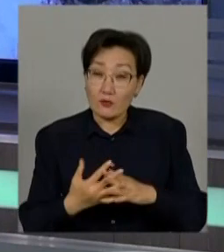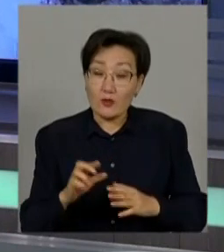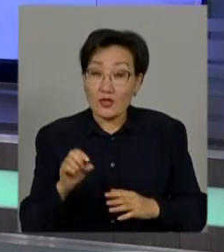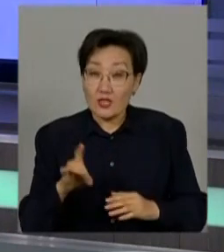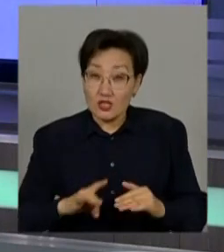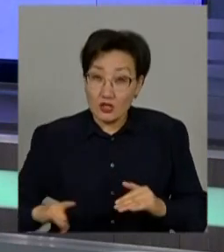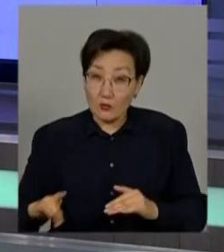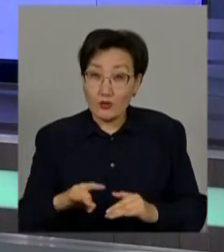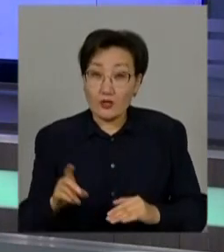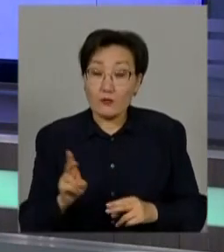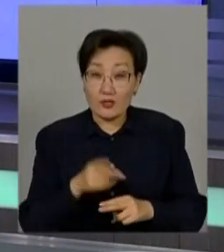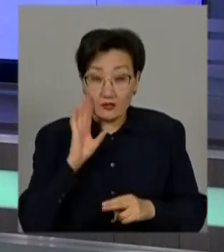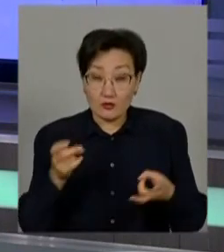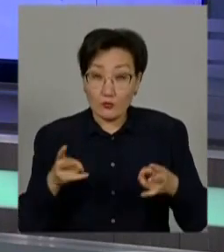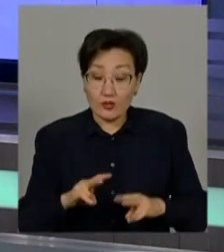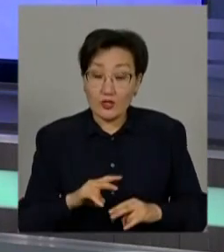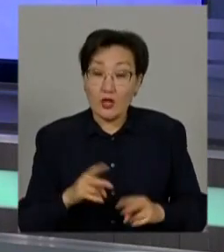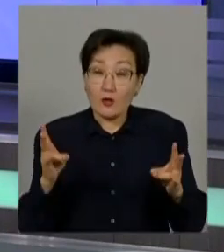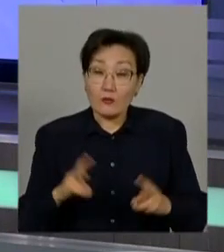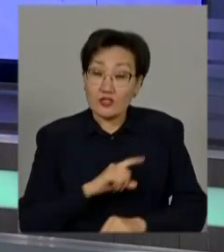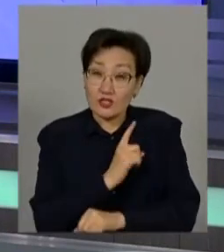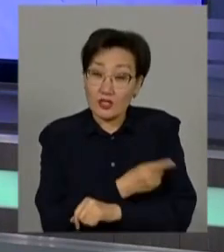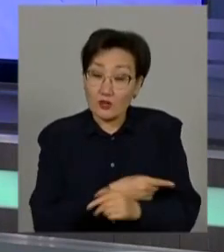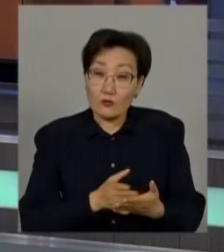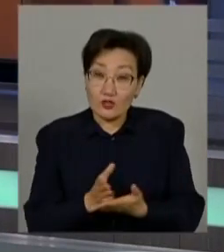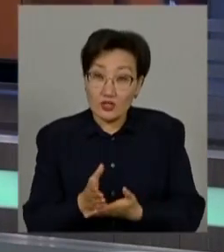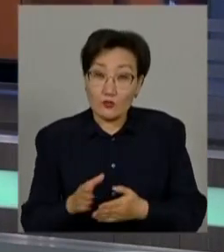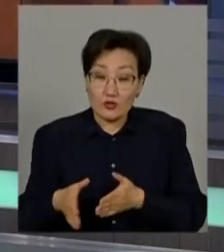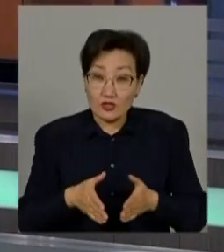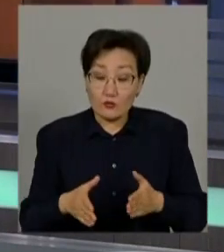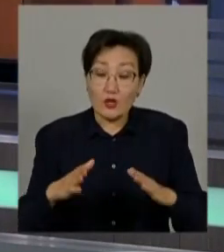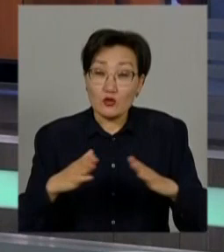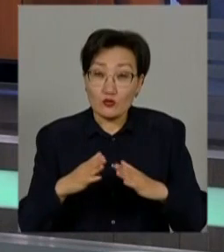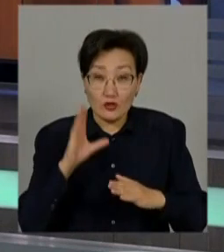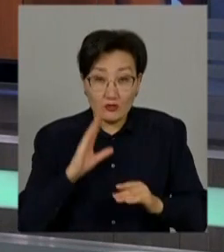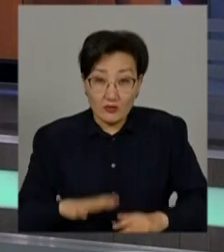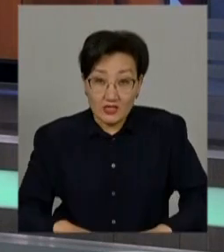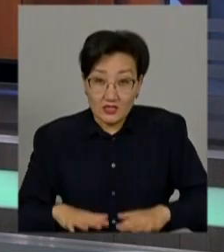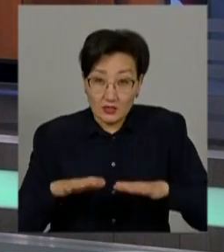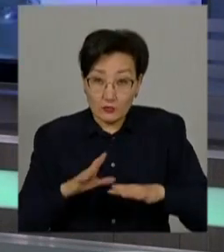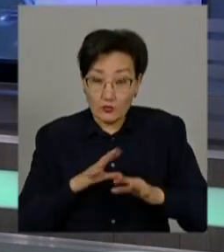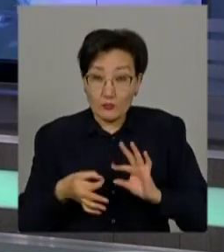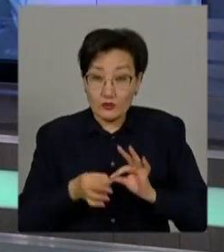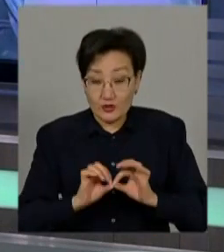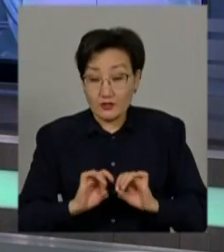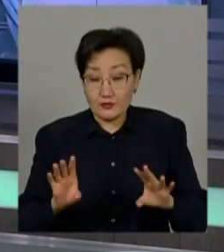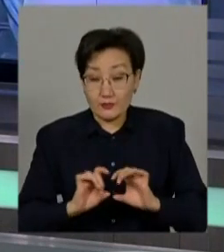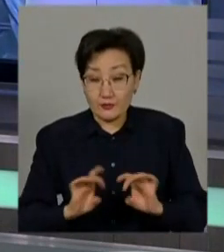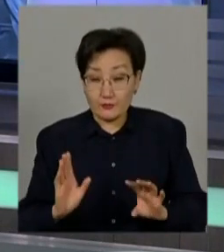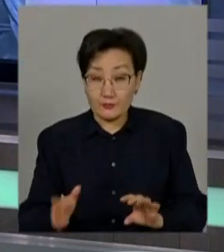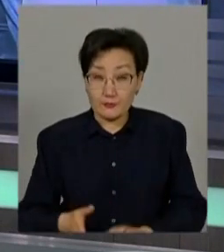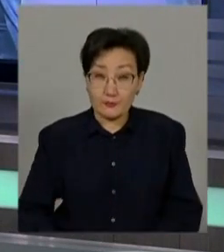қалды. Апаттың қатты болғаны соншалық, қалаға кіреберістегі жол мен үйлерді су басқан. Тақырыпты өңірдегі тілші